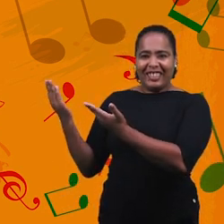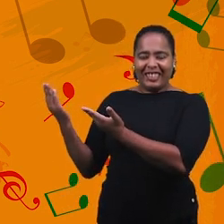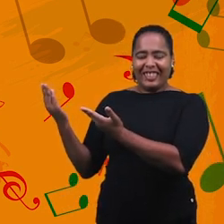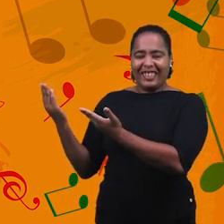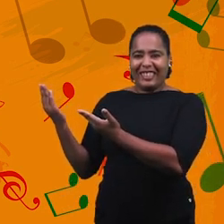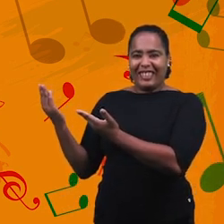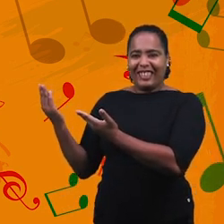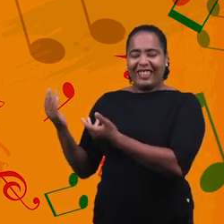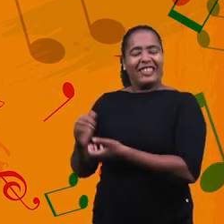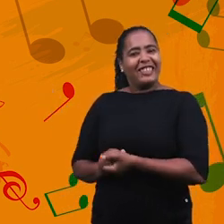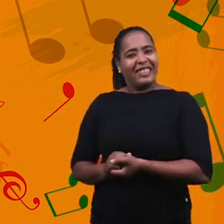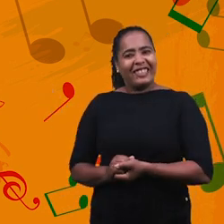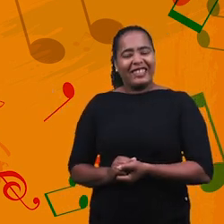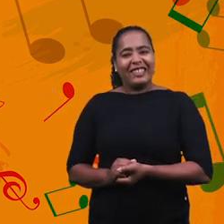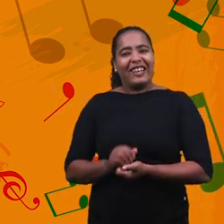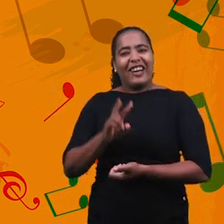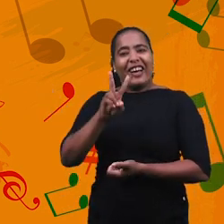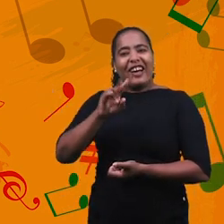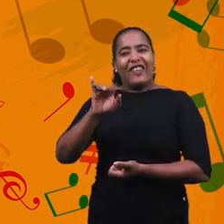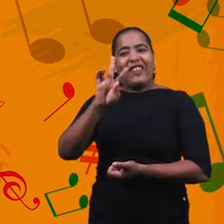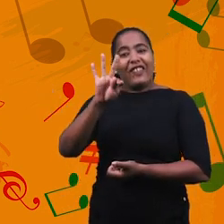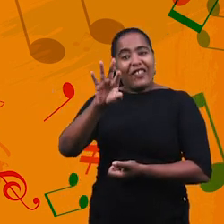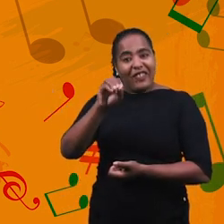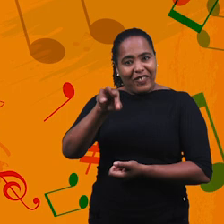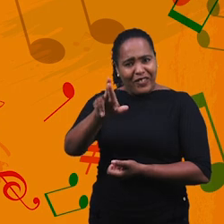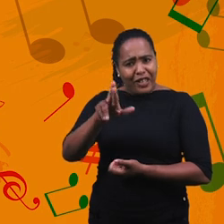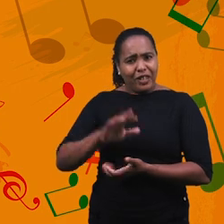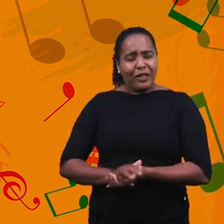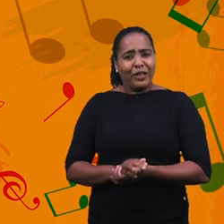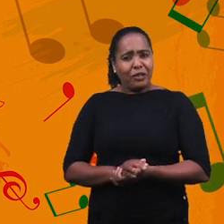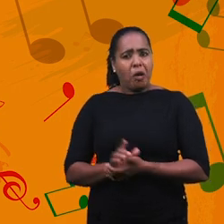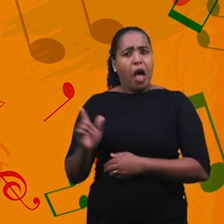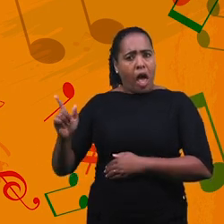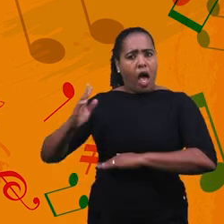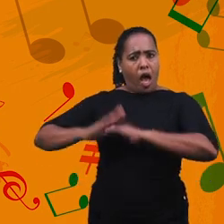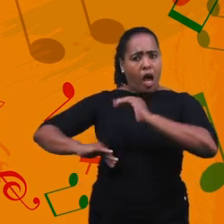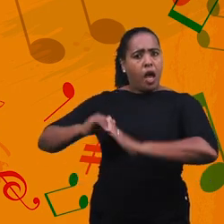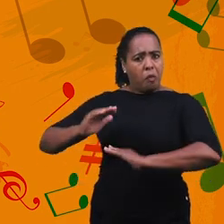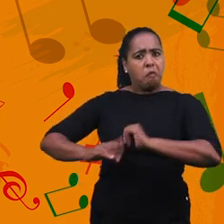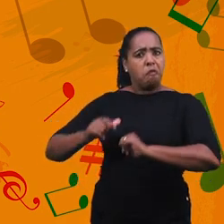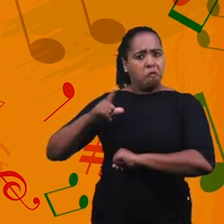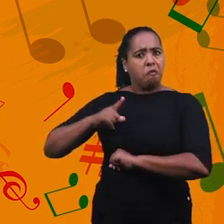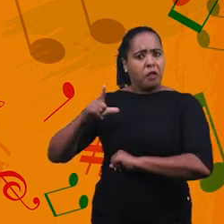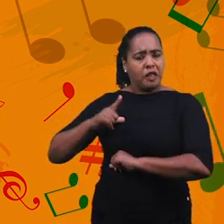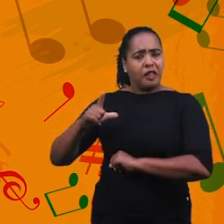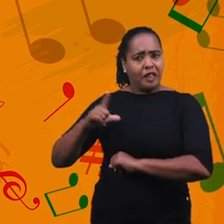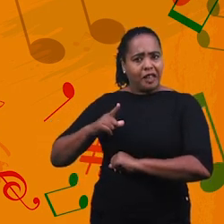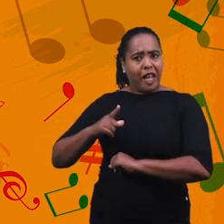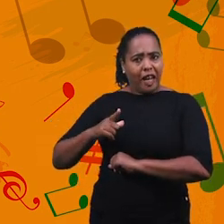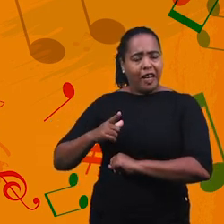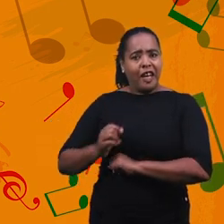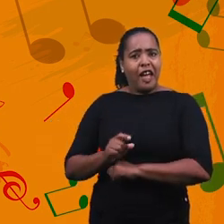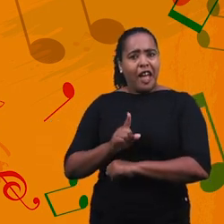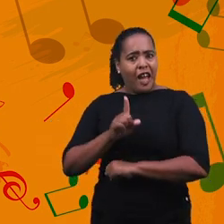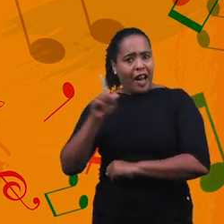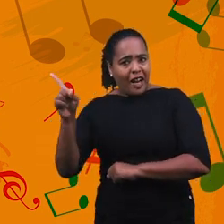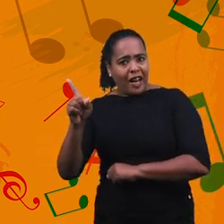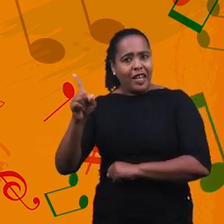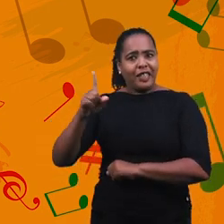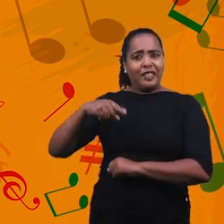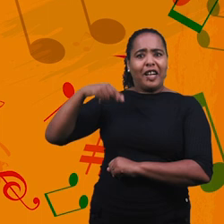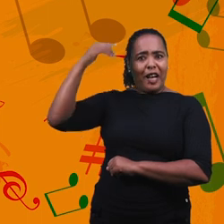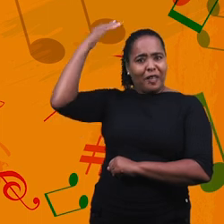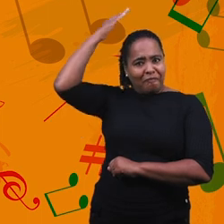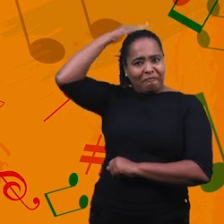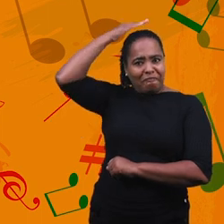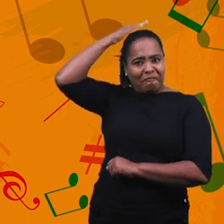Celui-là, c'est Victor Dorado. Il a son habileté. Il est de Ponta Grossa, dans l'état du Paraná. Grossa, Paraná.